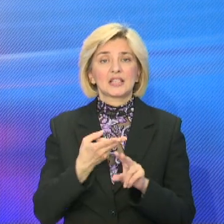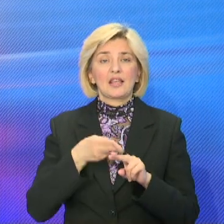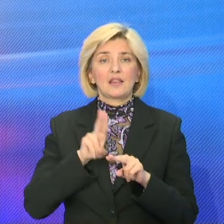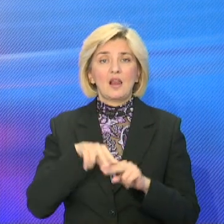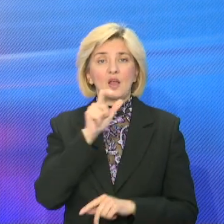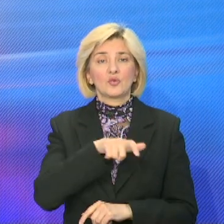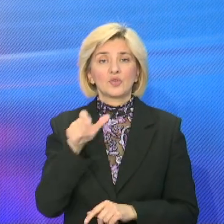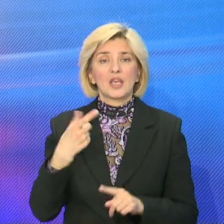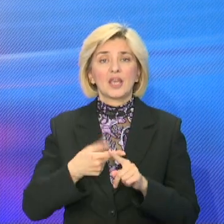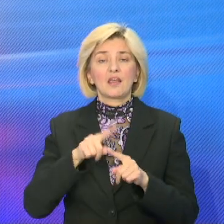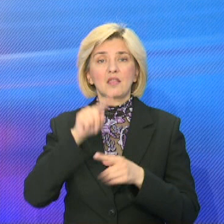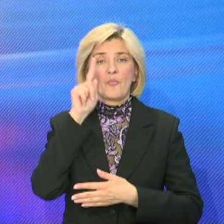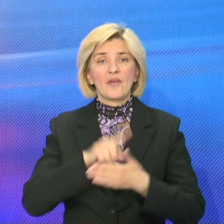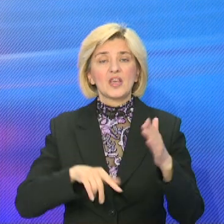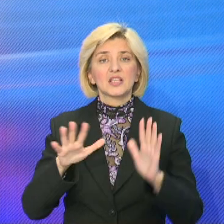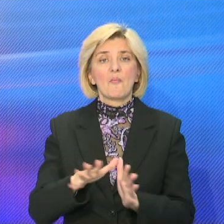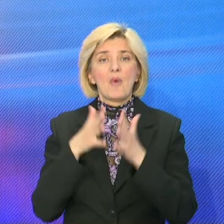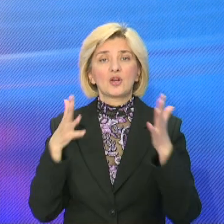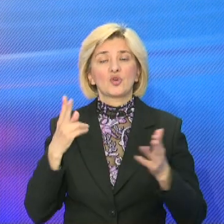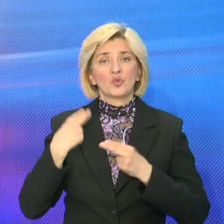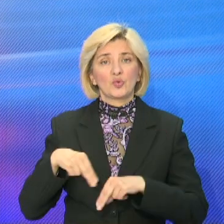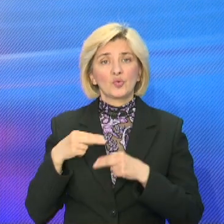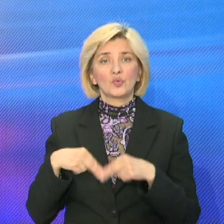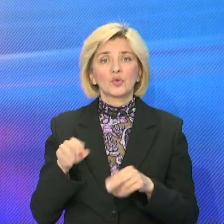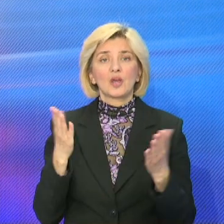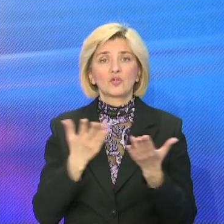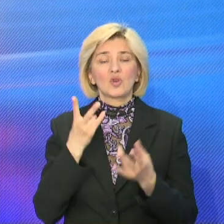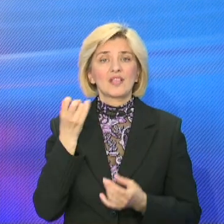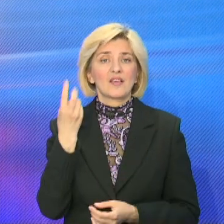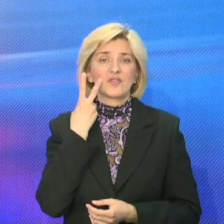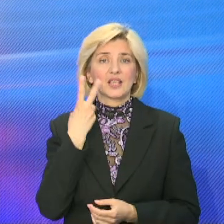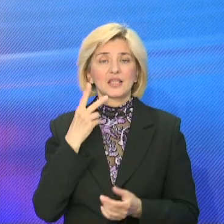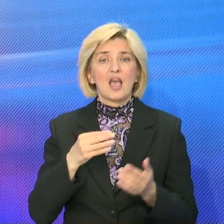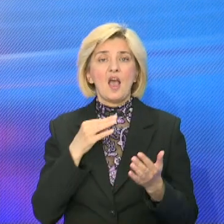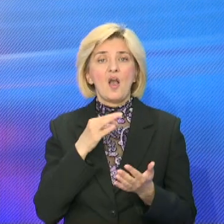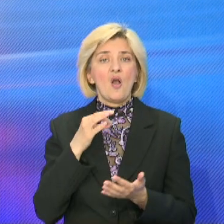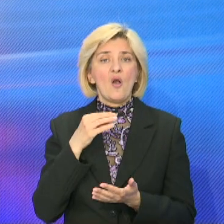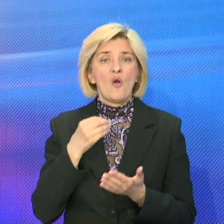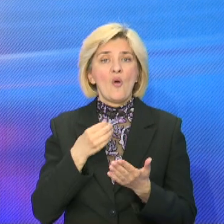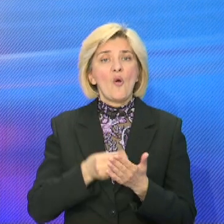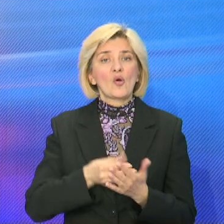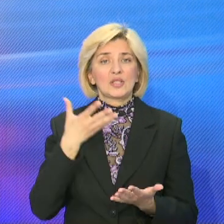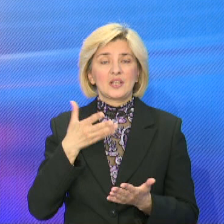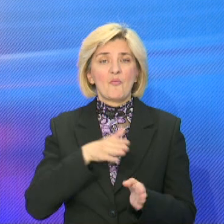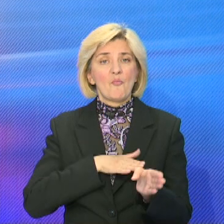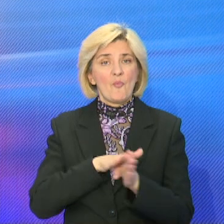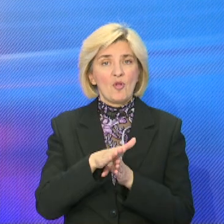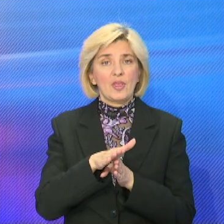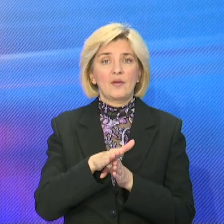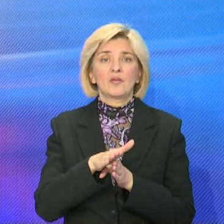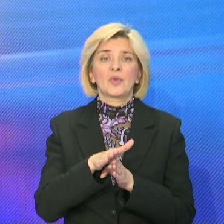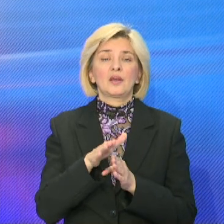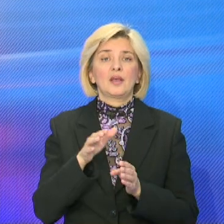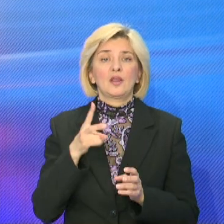это поверьте это большой труд и который не всегда оценим в полной мере но вот таким